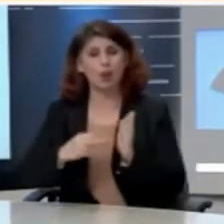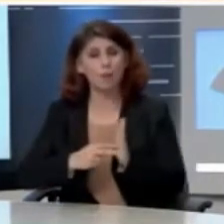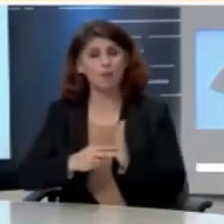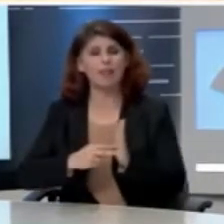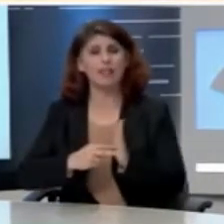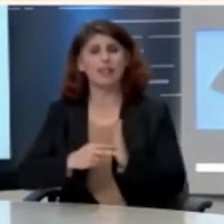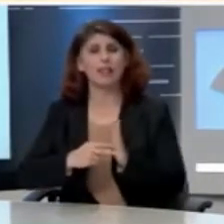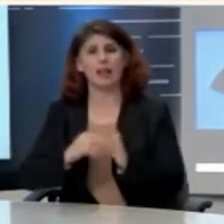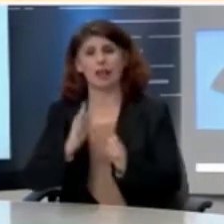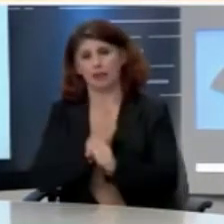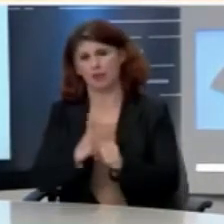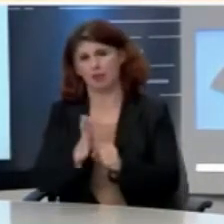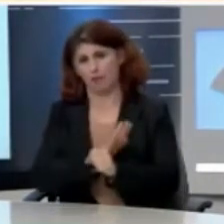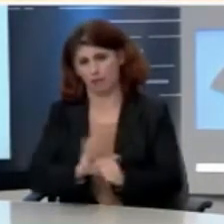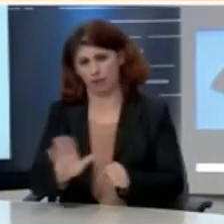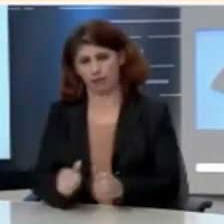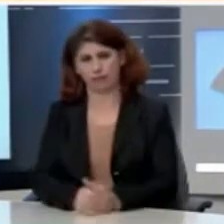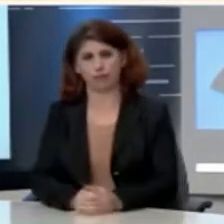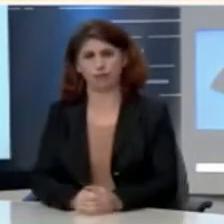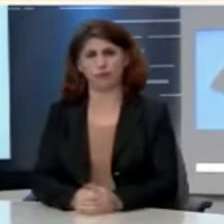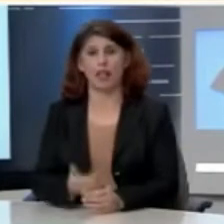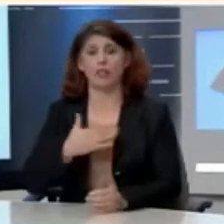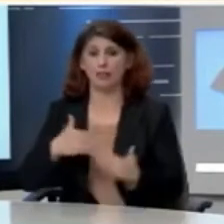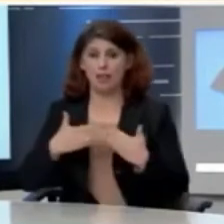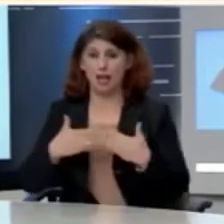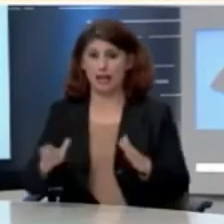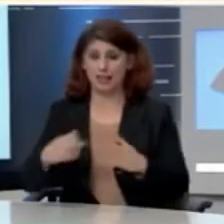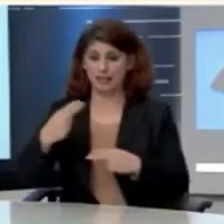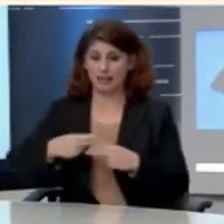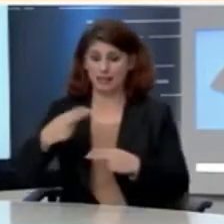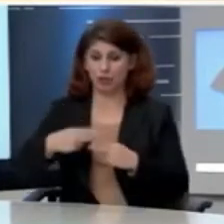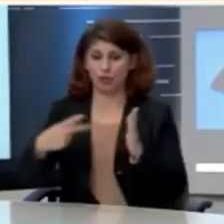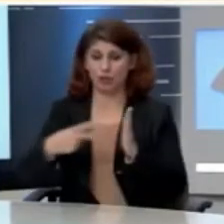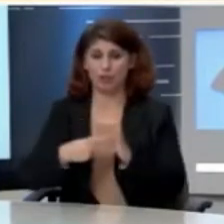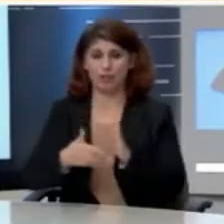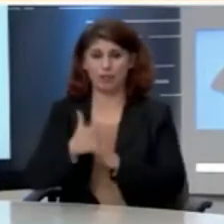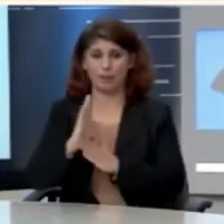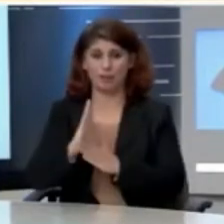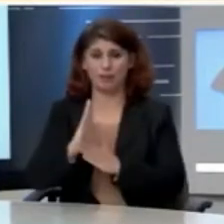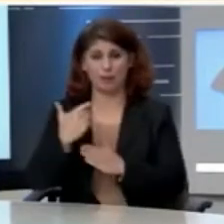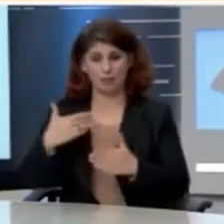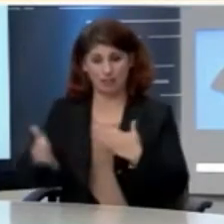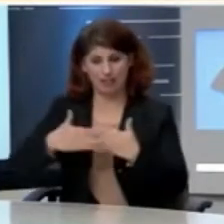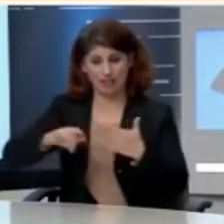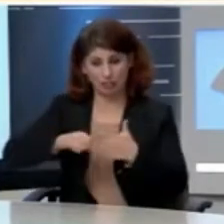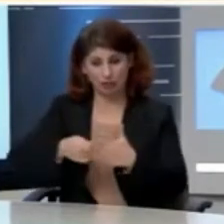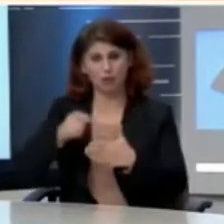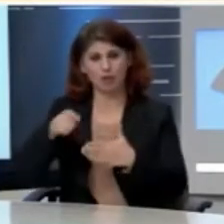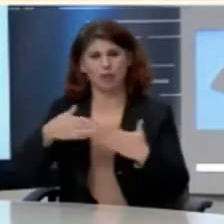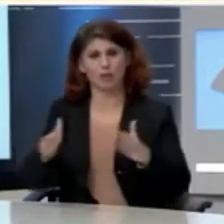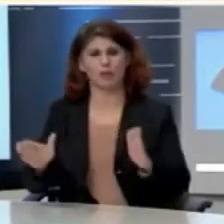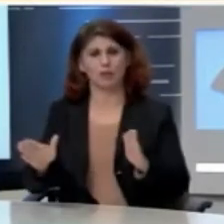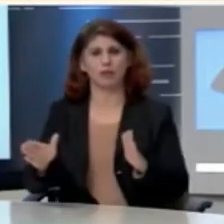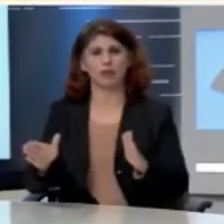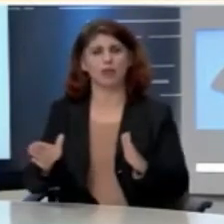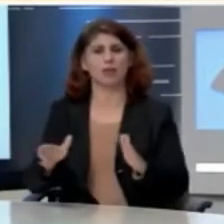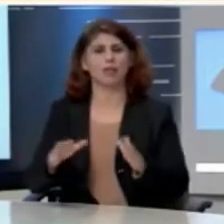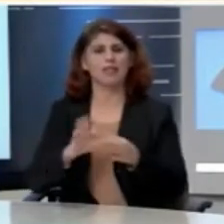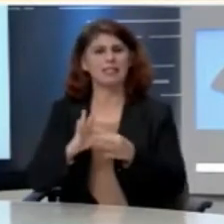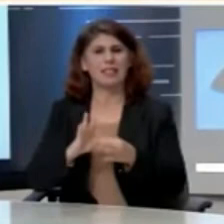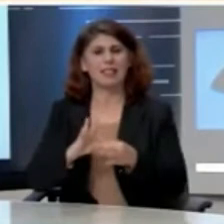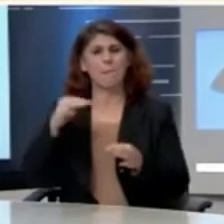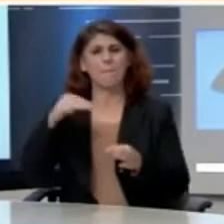οικονομικά εγκλήματα. Θέλετε το άνοιγμα των συνόρων του 2015 που εμείς τα είχαμε κλείσει και εσείς τα ανοίξατε σε συνεργασία με διάφορες ΜΚΟ